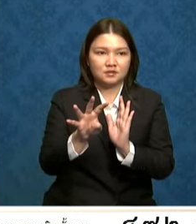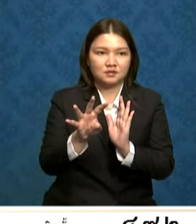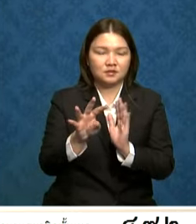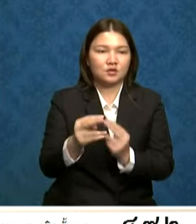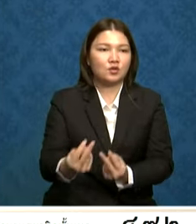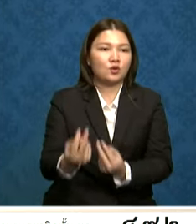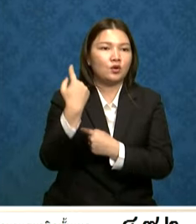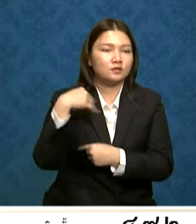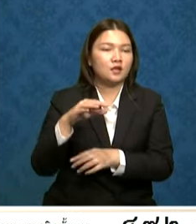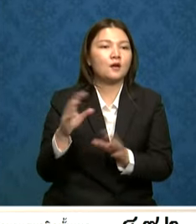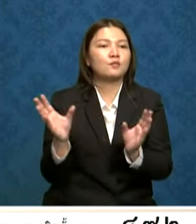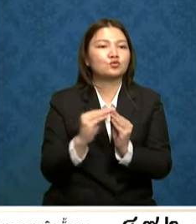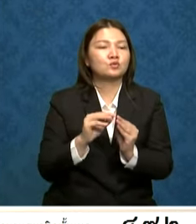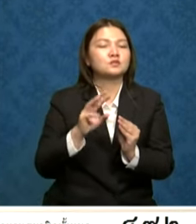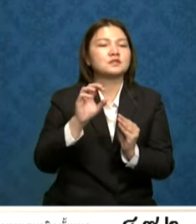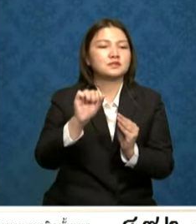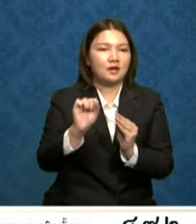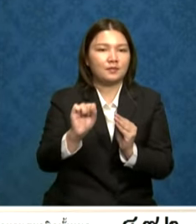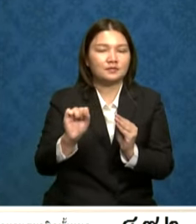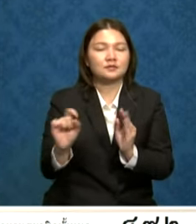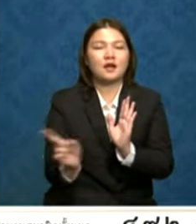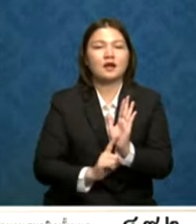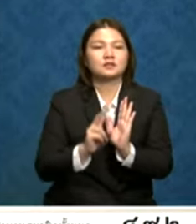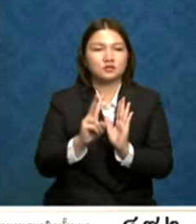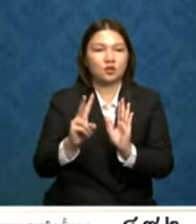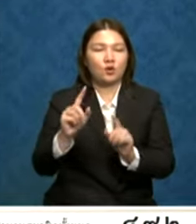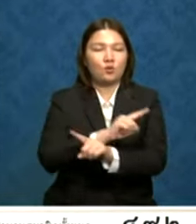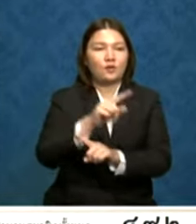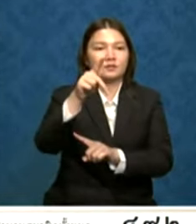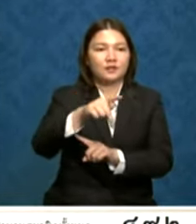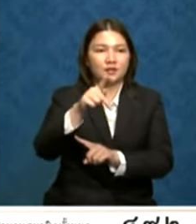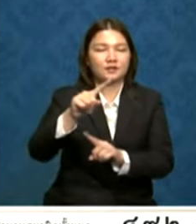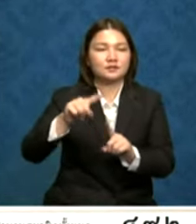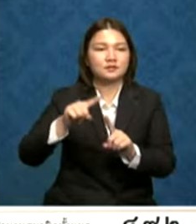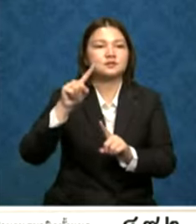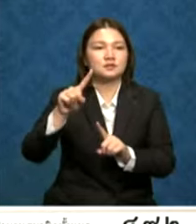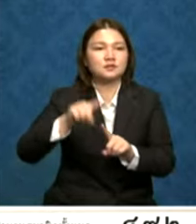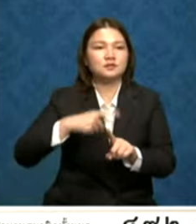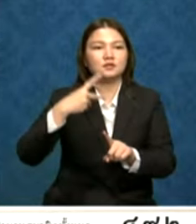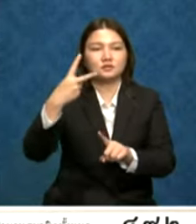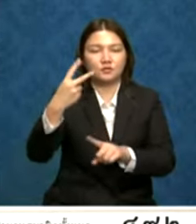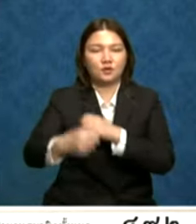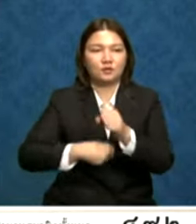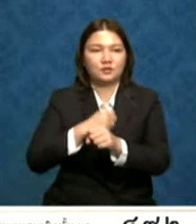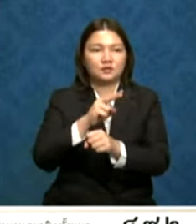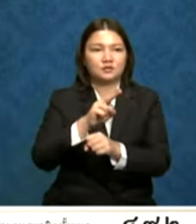สามัญประจำปีครั้งที่ 2วันพฤหัสสบดีที่ 1กุมภาพันธ์